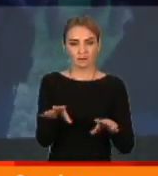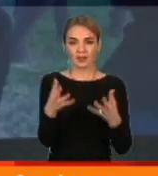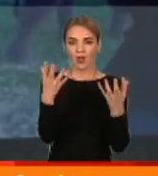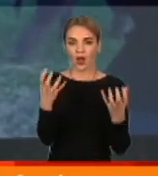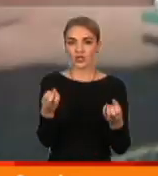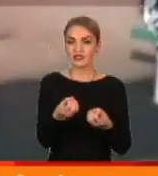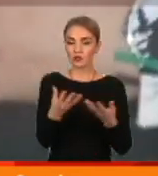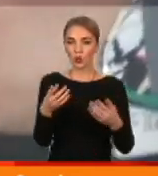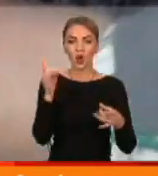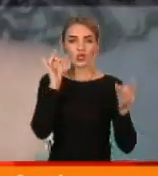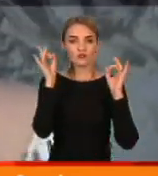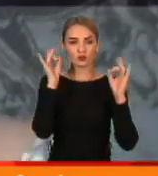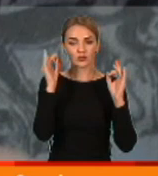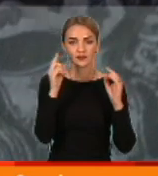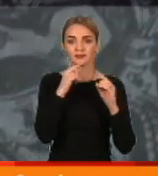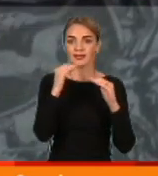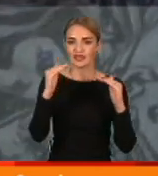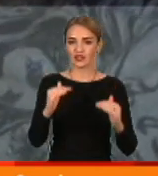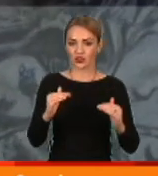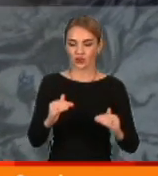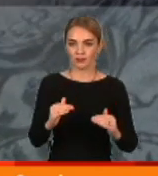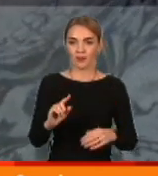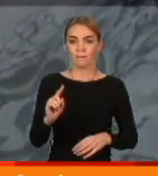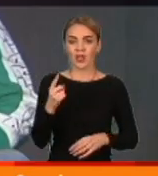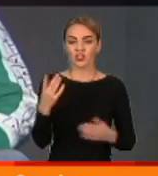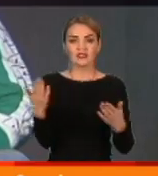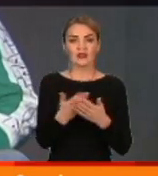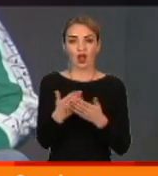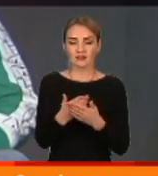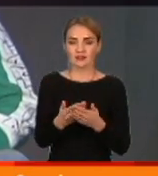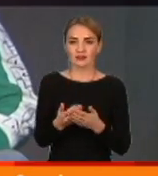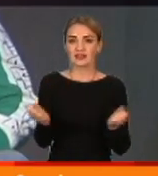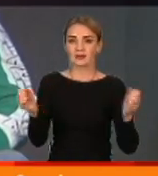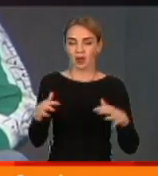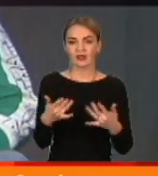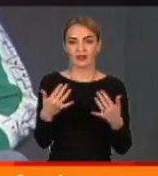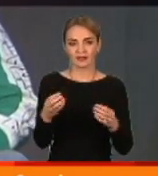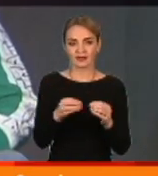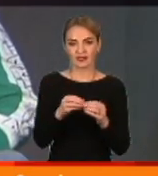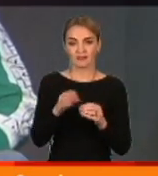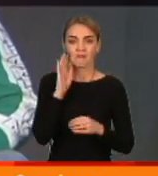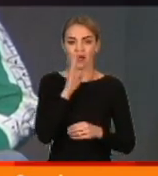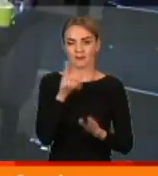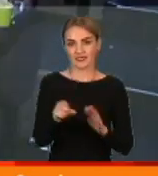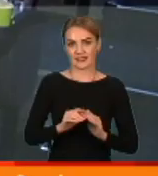пригашене світло, а звук фільму робитимуть тихішим. Перший сеанс уже зібрав кілька десят мам із